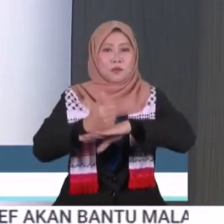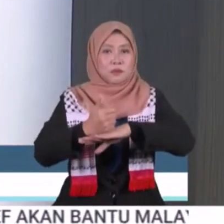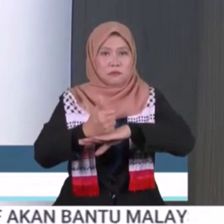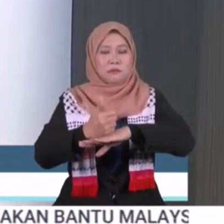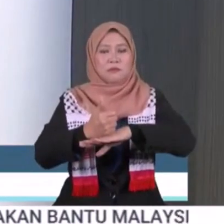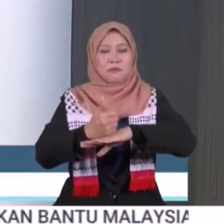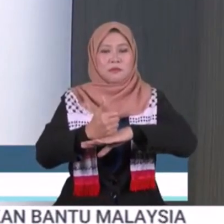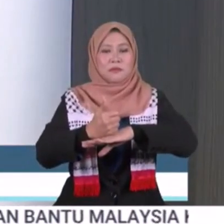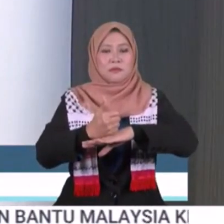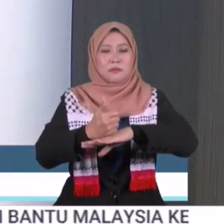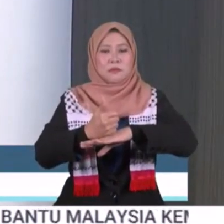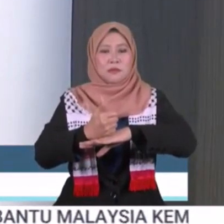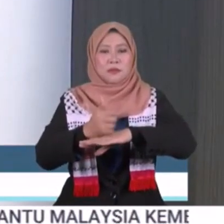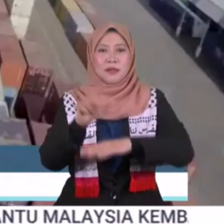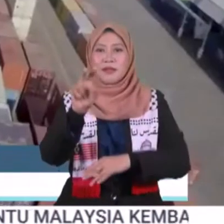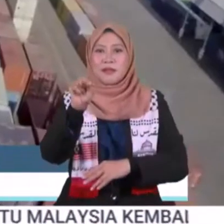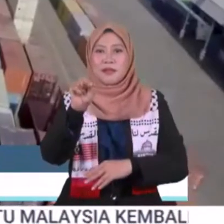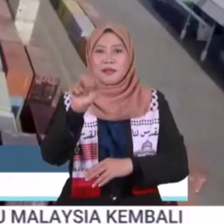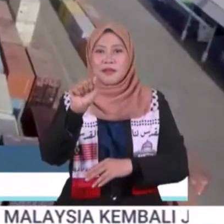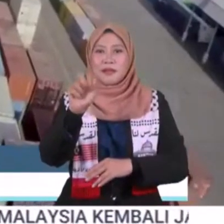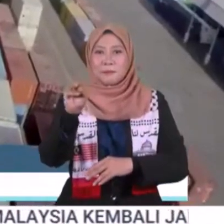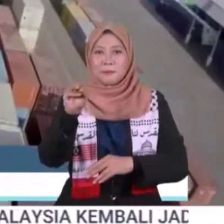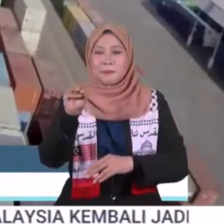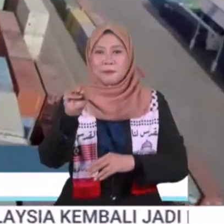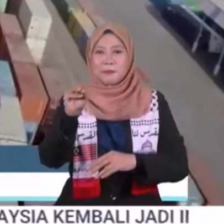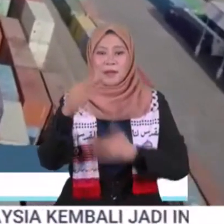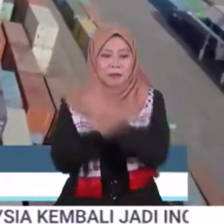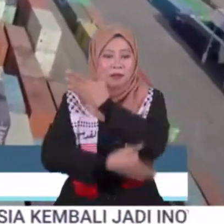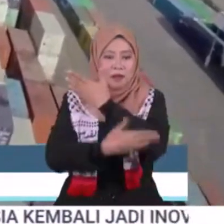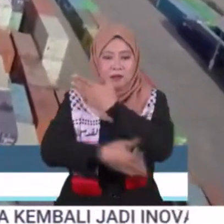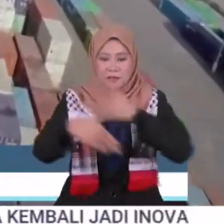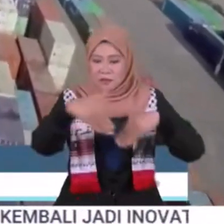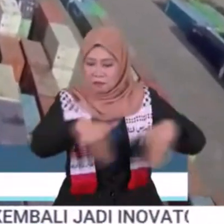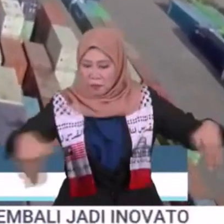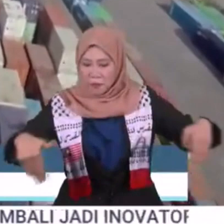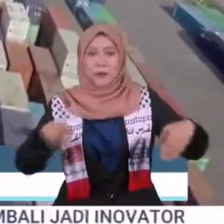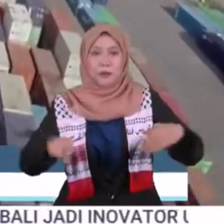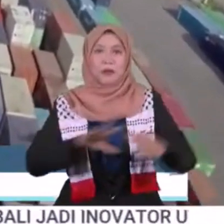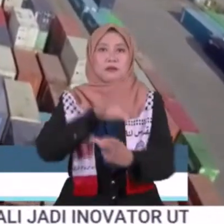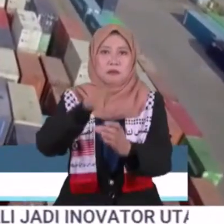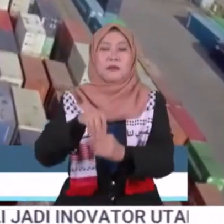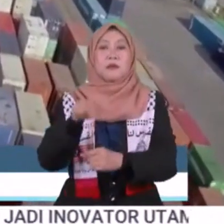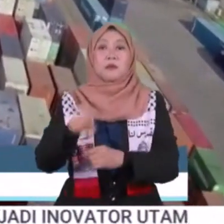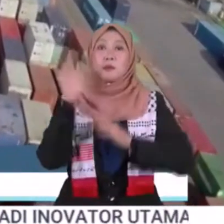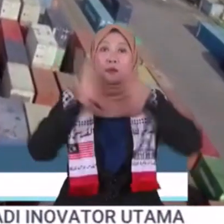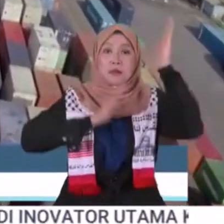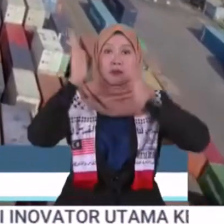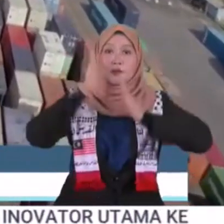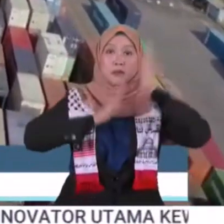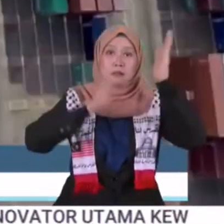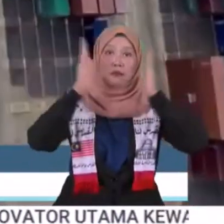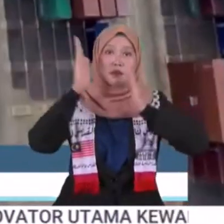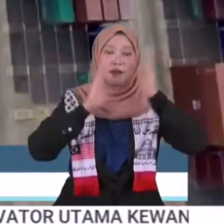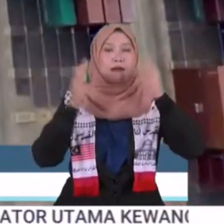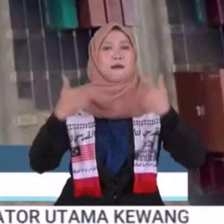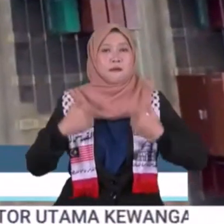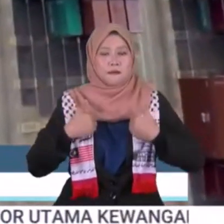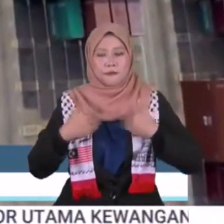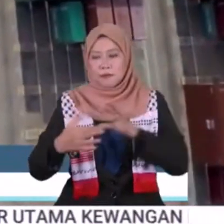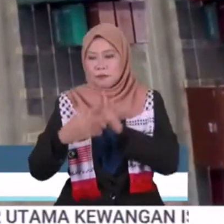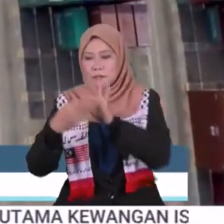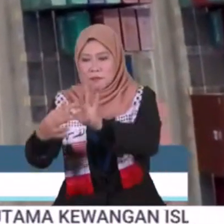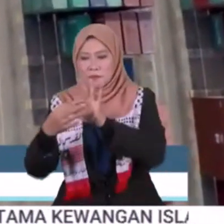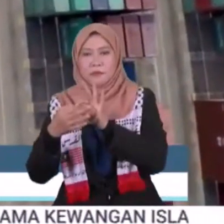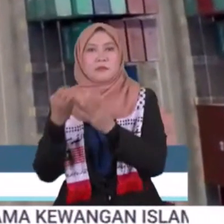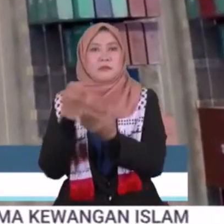dululah non-aligned movement atau NAM. Dan sekarang juga Malaysia ada perhubungan